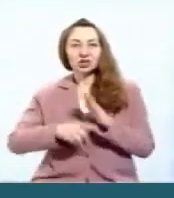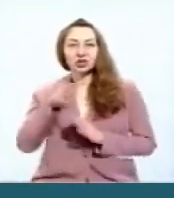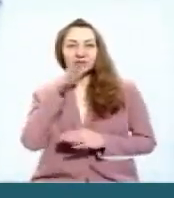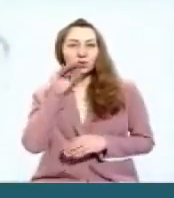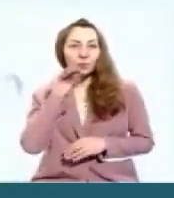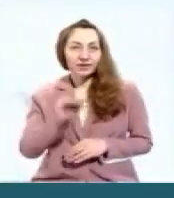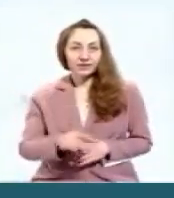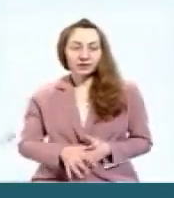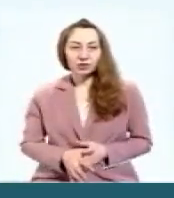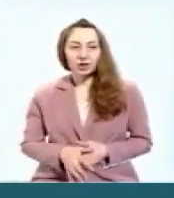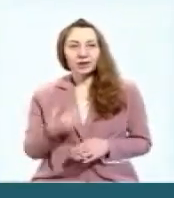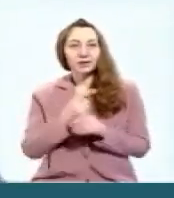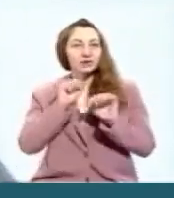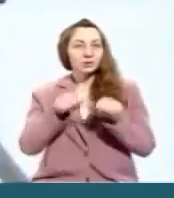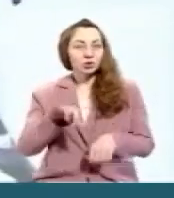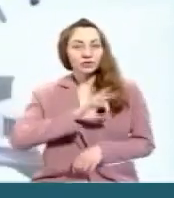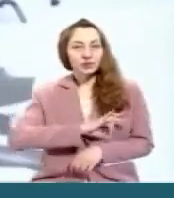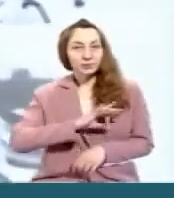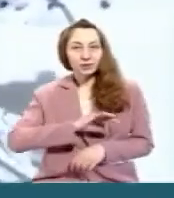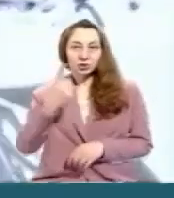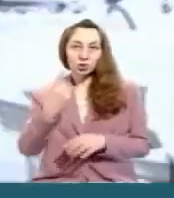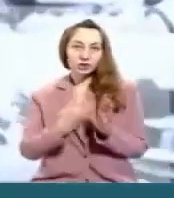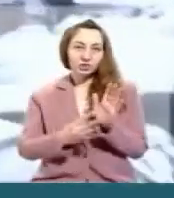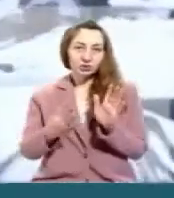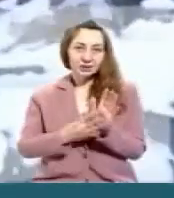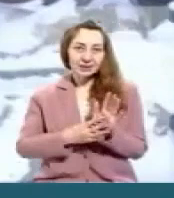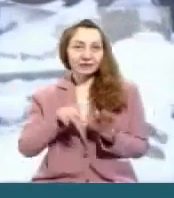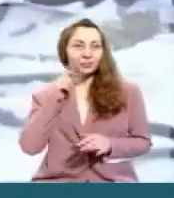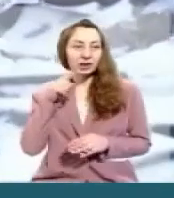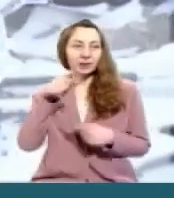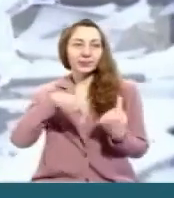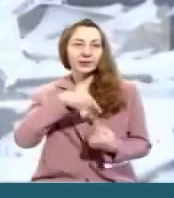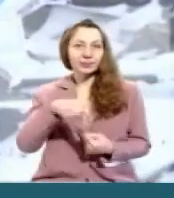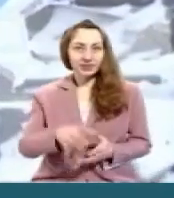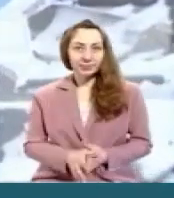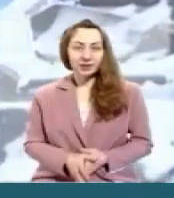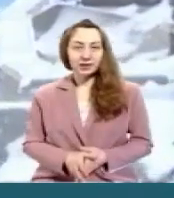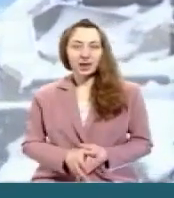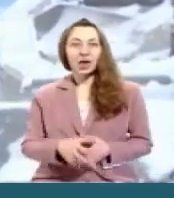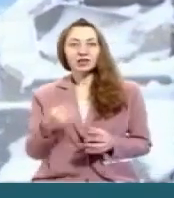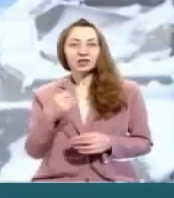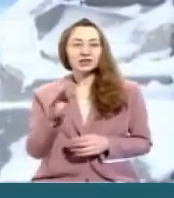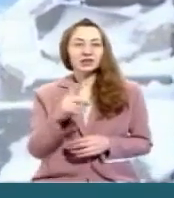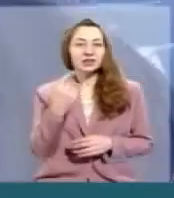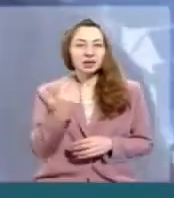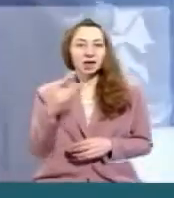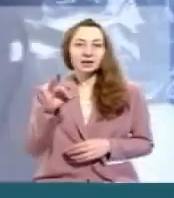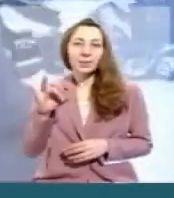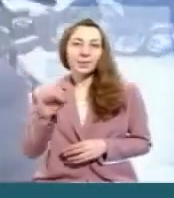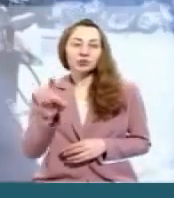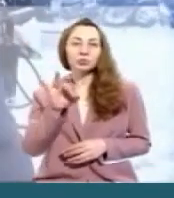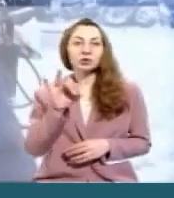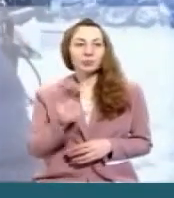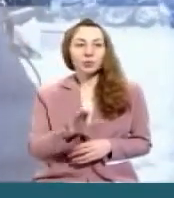алуға болады. Бұл мүмкіндікті біздің өңірде 199 жас кәсіпкер пайдаланған. Соның бірі Азамат Мұсабаев. Ол өз